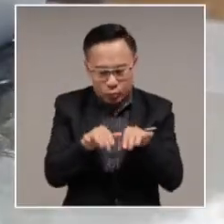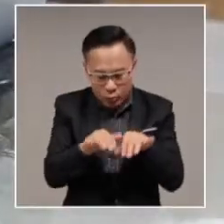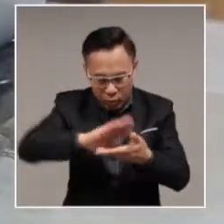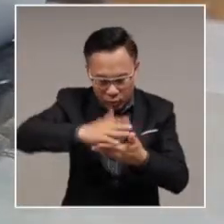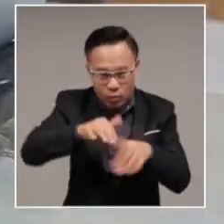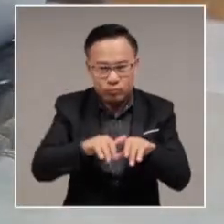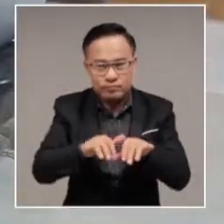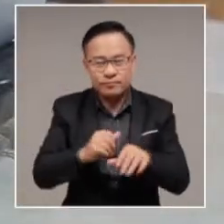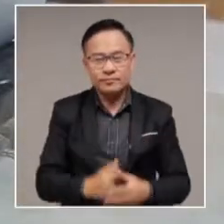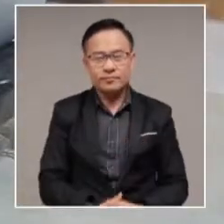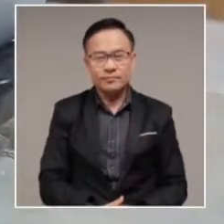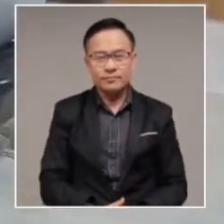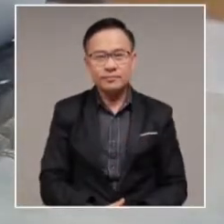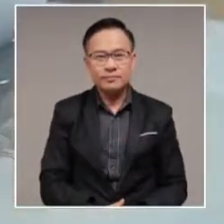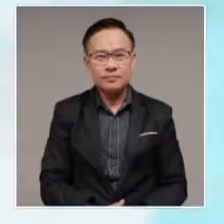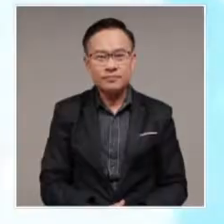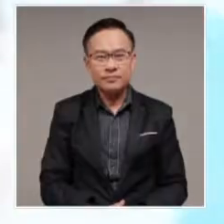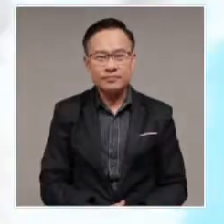โน้ตบุ๊ก